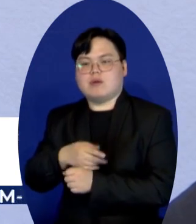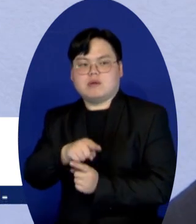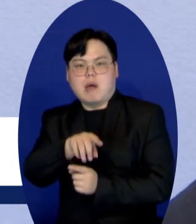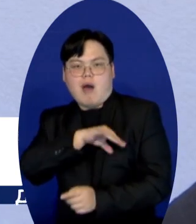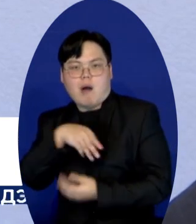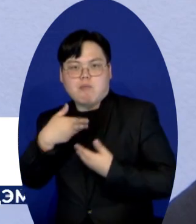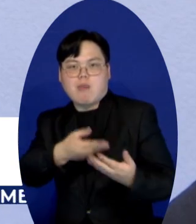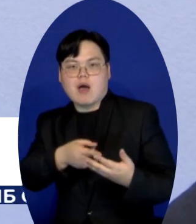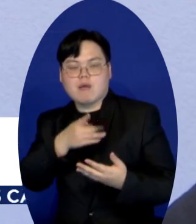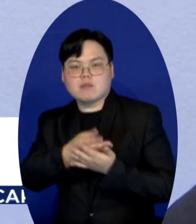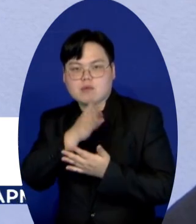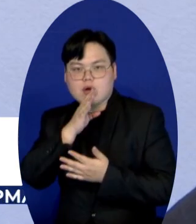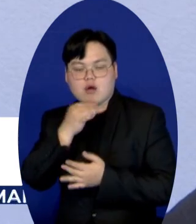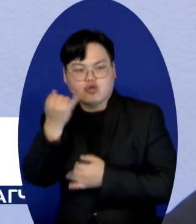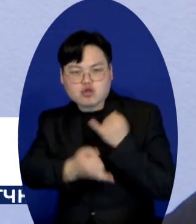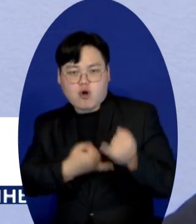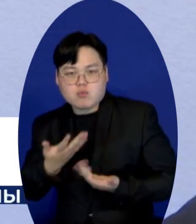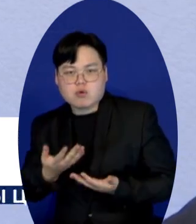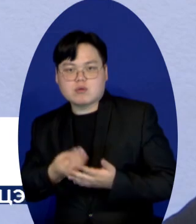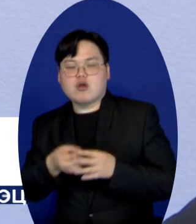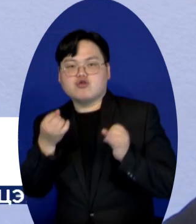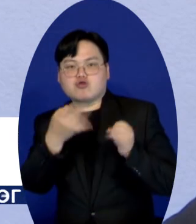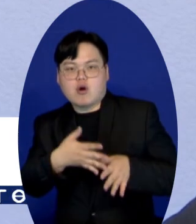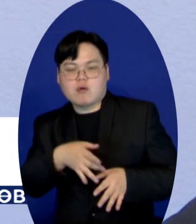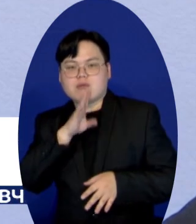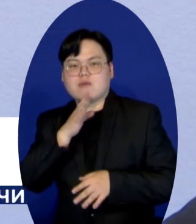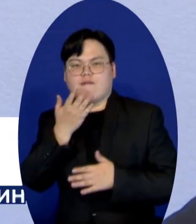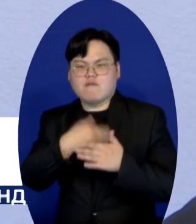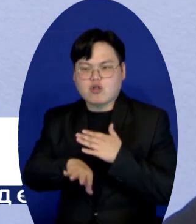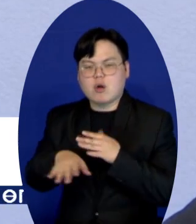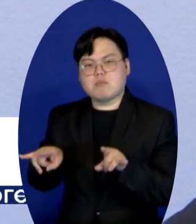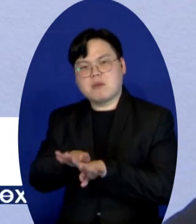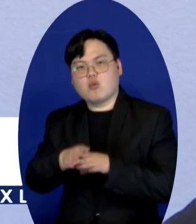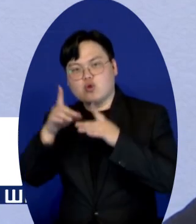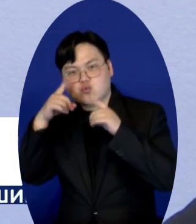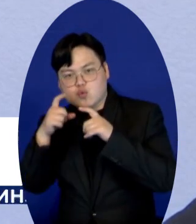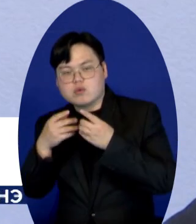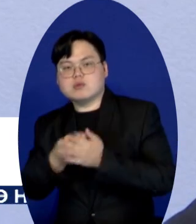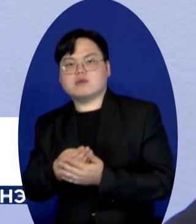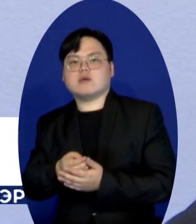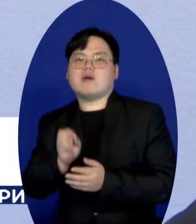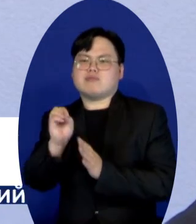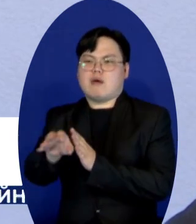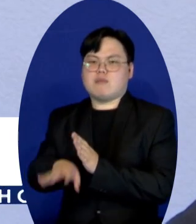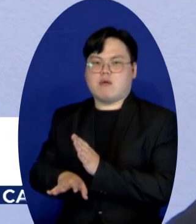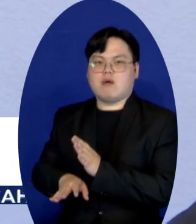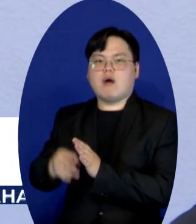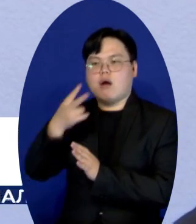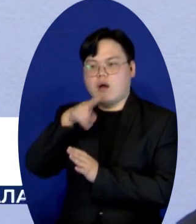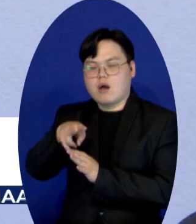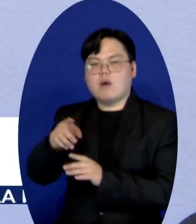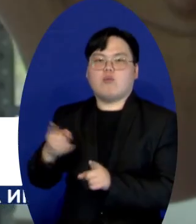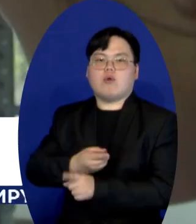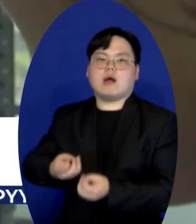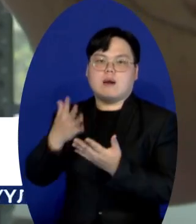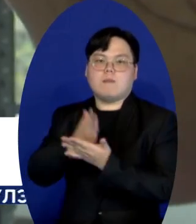сүрдүүлэх гутаан дормжлох ийм төрлийн агуулгатай контентүүдийг бас тэр тухайн хайгуудтай нийтлж байгаа ийм зөрчлүүд бас илэрч